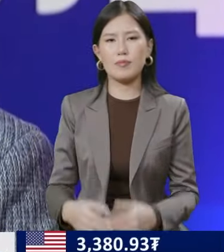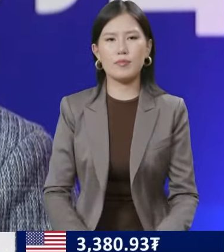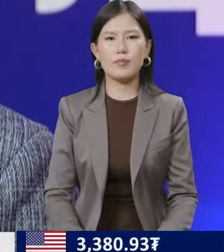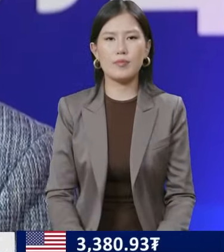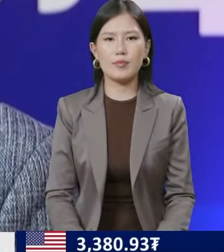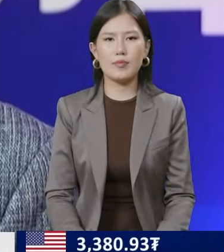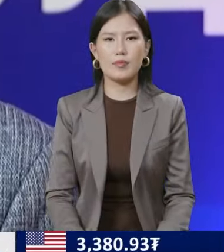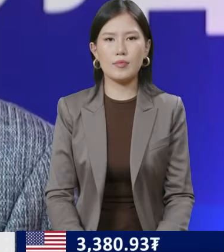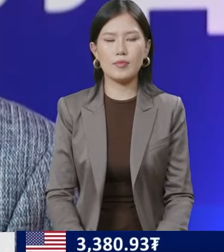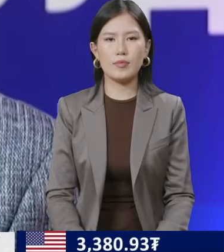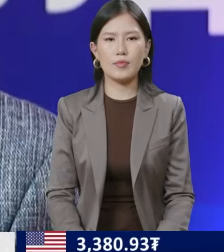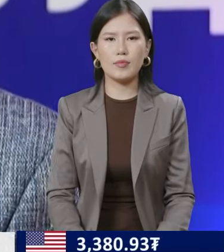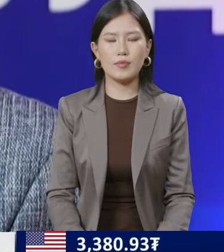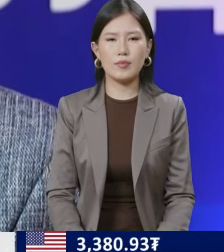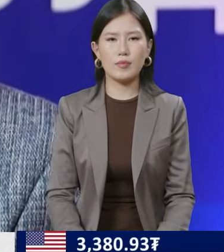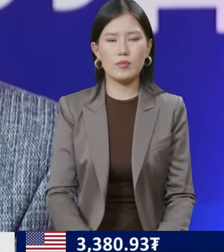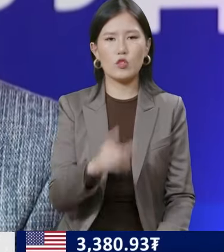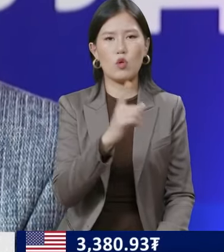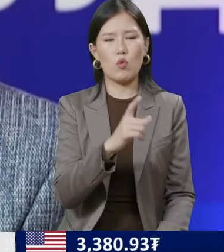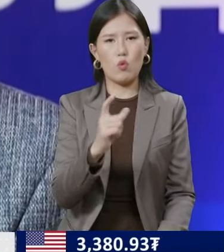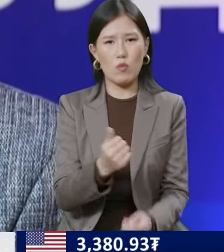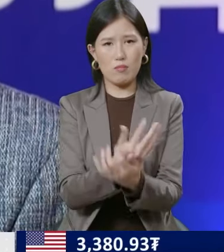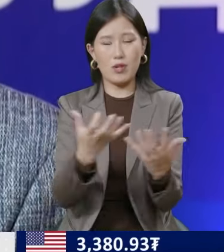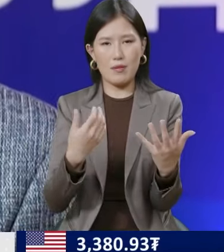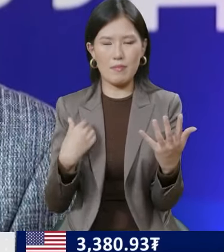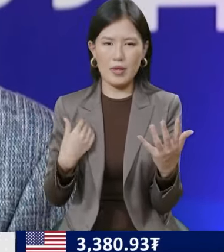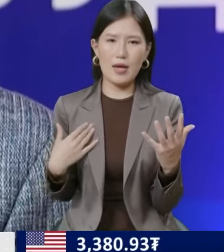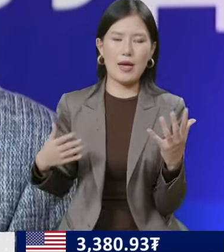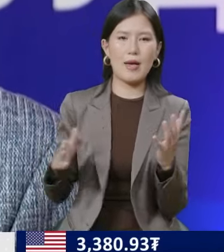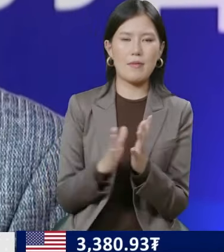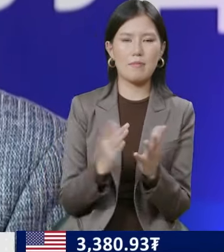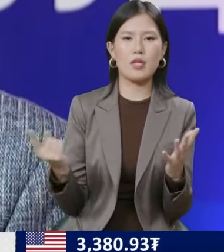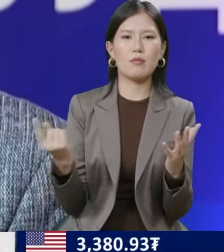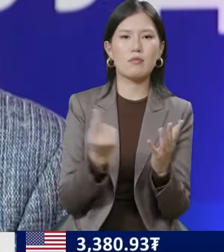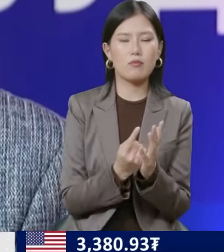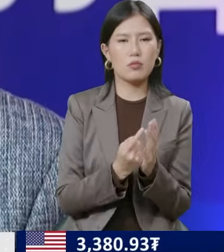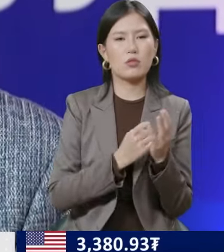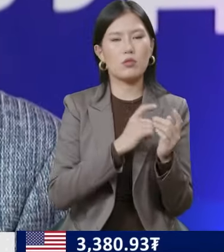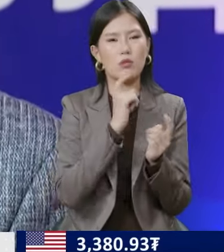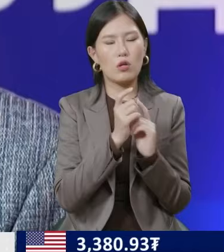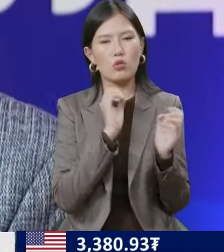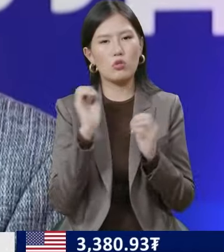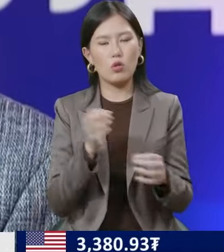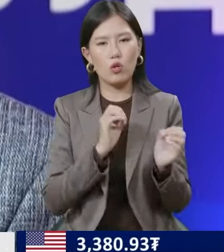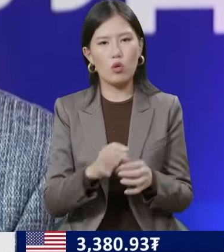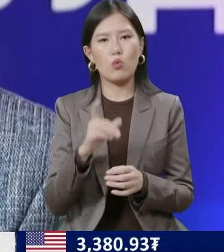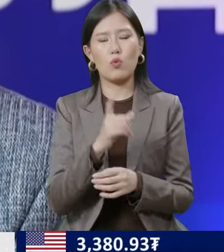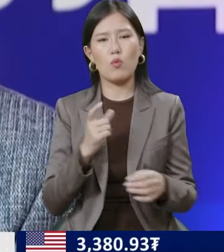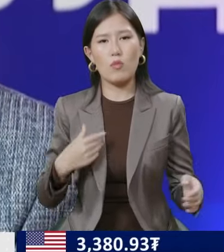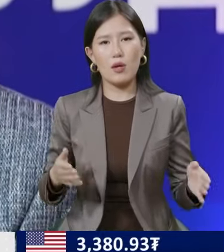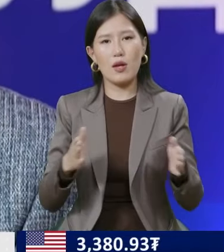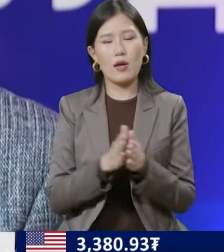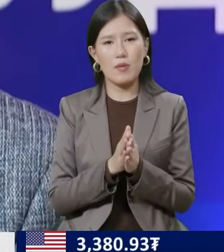Нийтийн дунд байх олон түмтэйгээ хамтрах, харьцаж байх, хүмүүсийн дунд байх бол